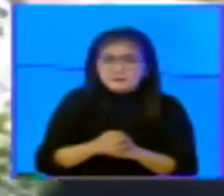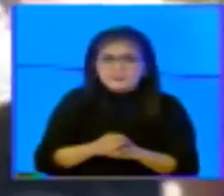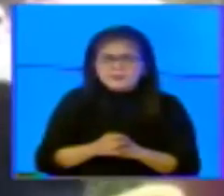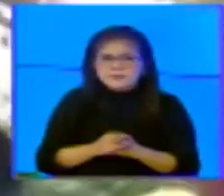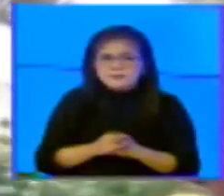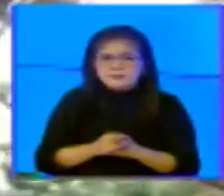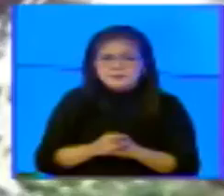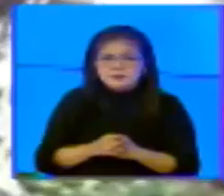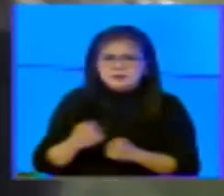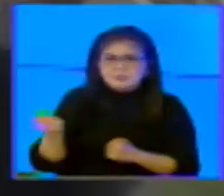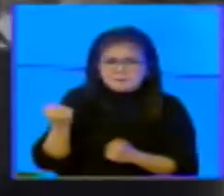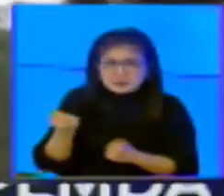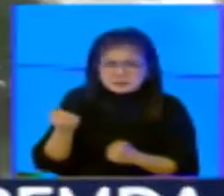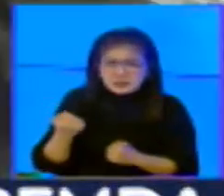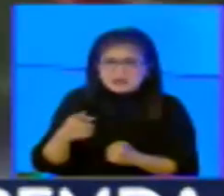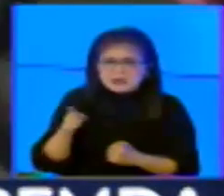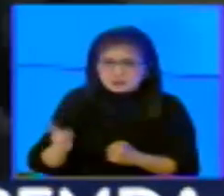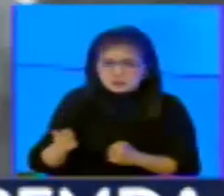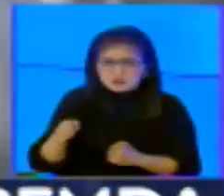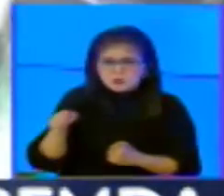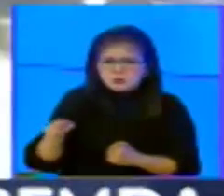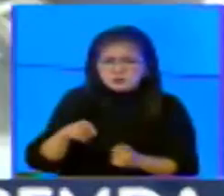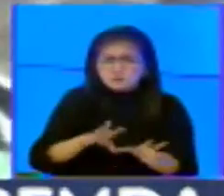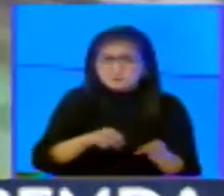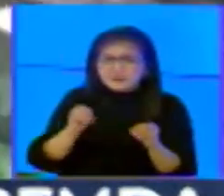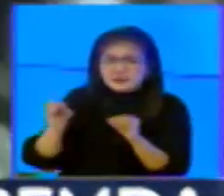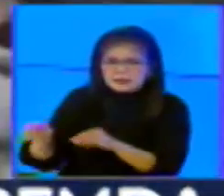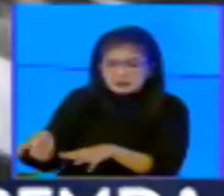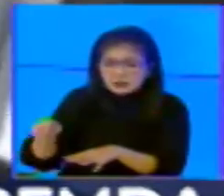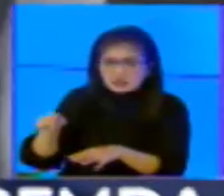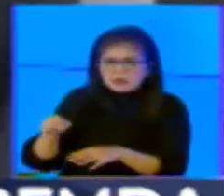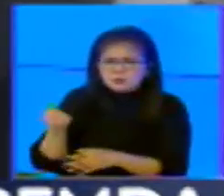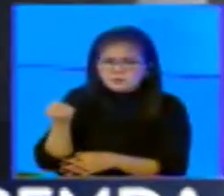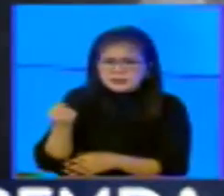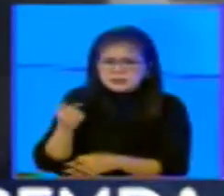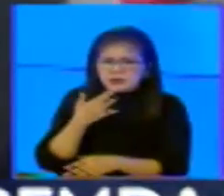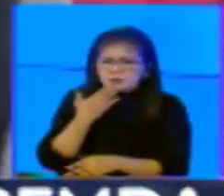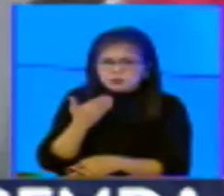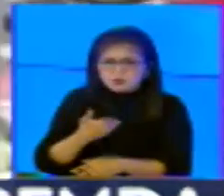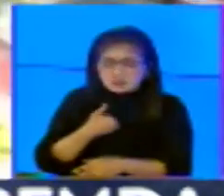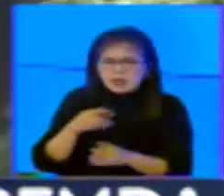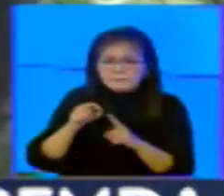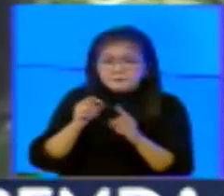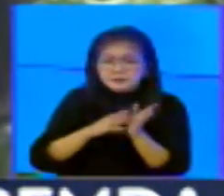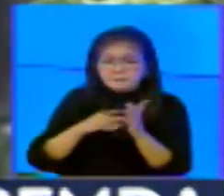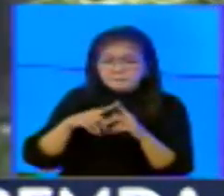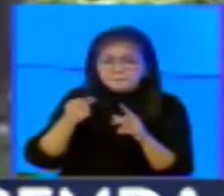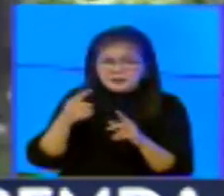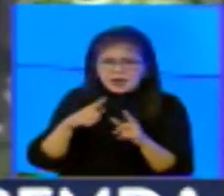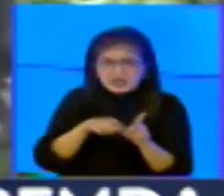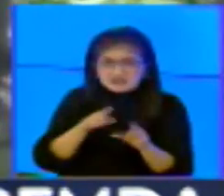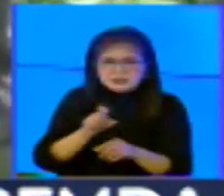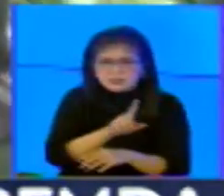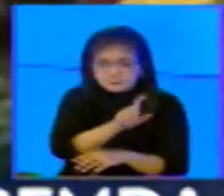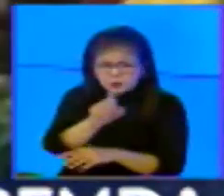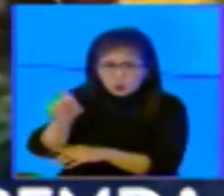Para pedagang pasar dadakan ini akan ditampung di pasar milik Pemda yang rutin dilakukan penyemprotan disinfektan. Razia ini